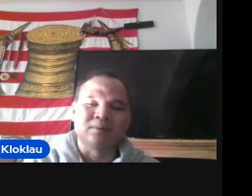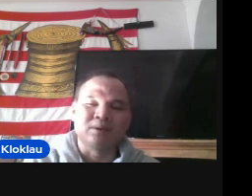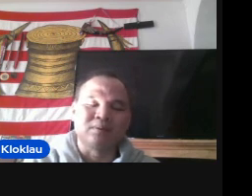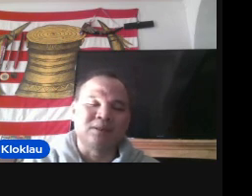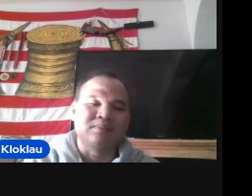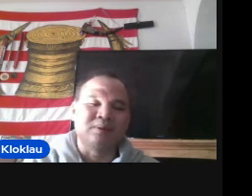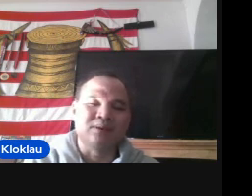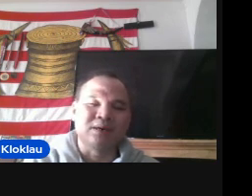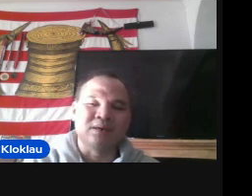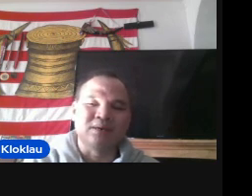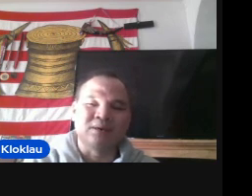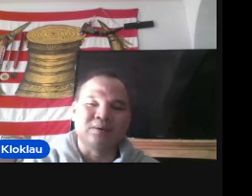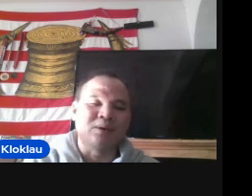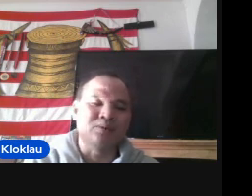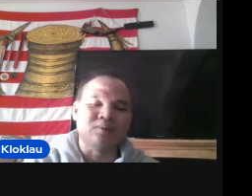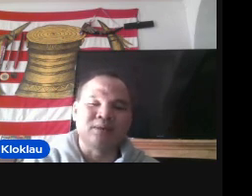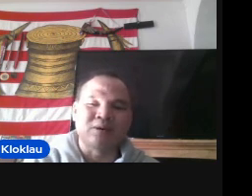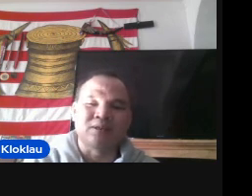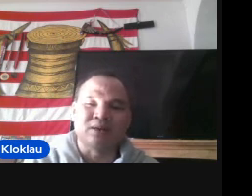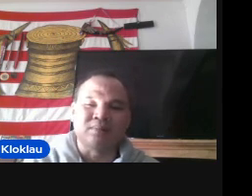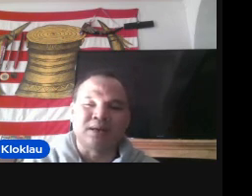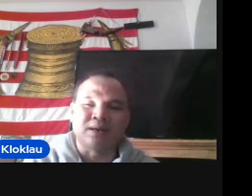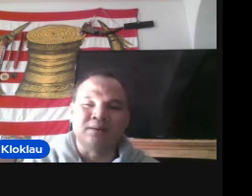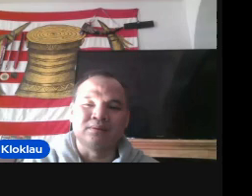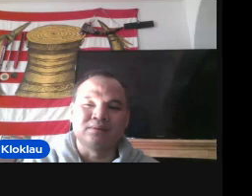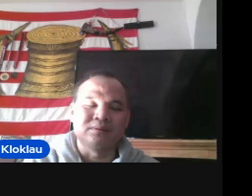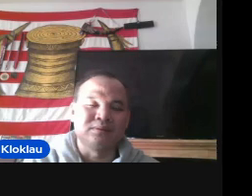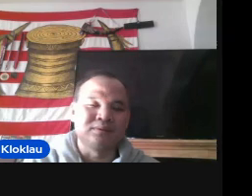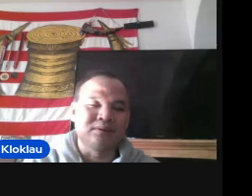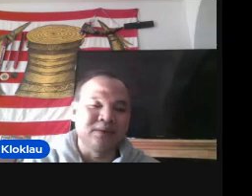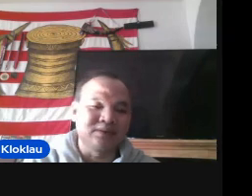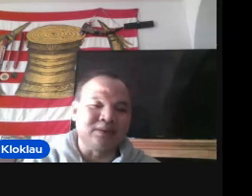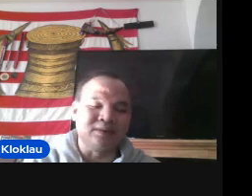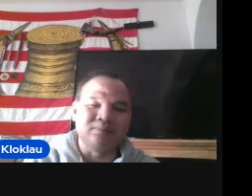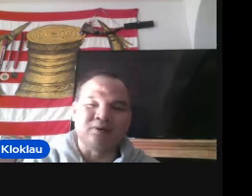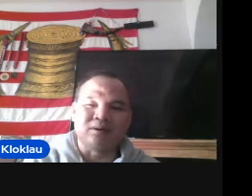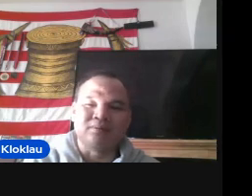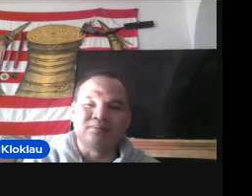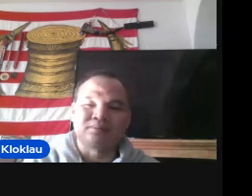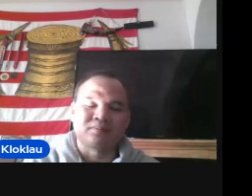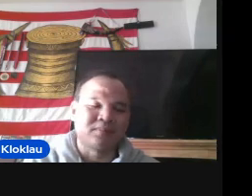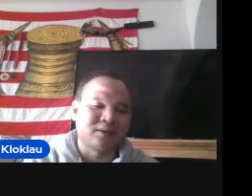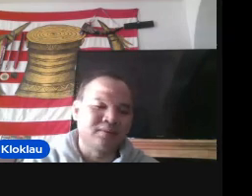คำว่าที่ปัดเลยตาเคลื่อนคือเราควาจุลว่าเตาตาเนี่ยพลาวิ่งเจ็บมาเนาะ